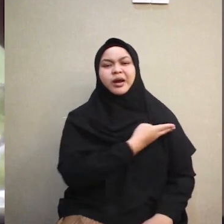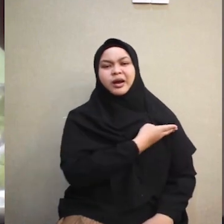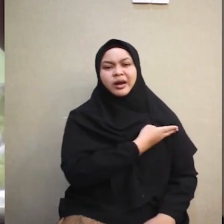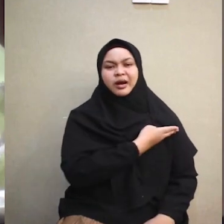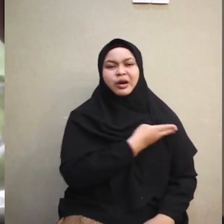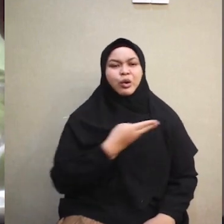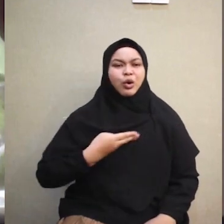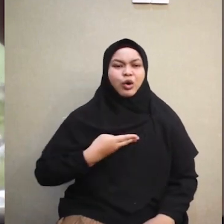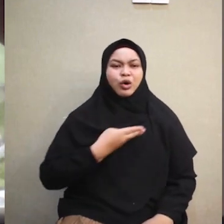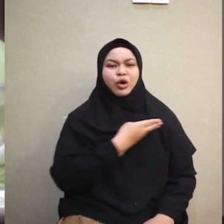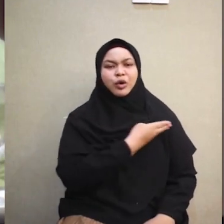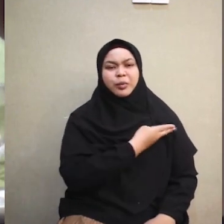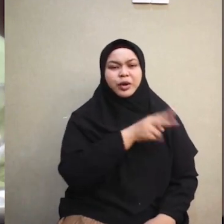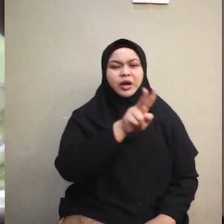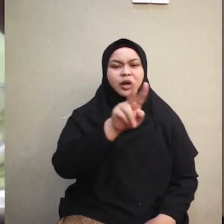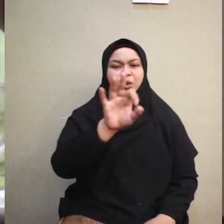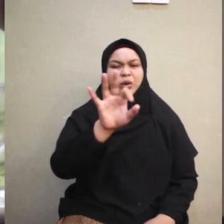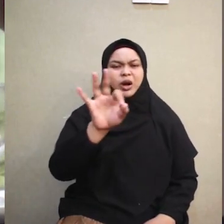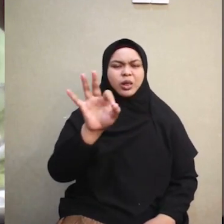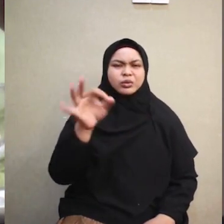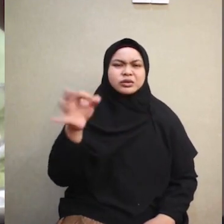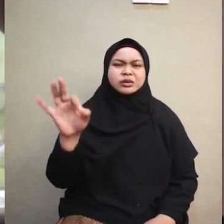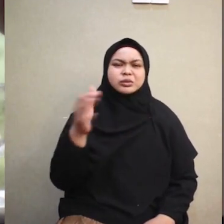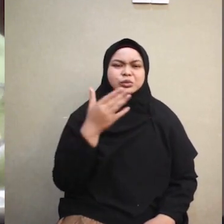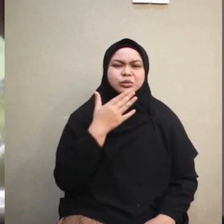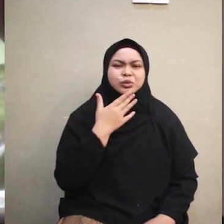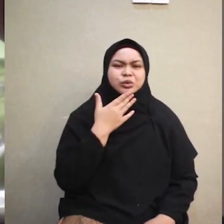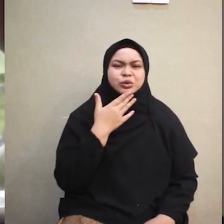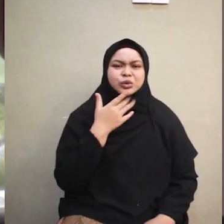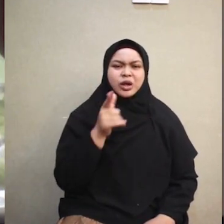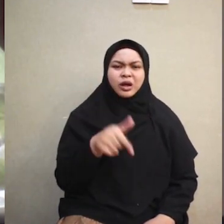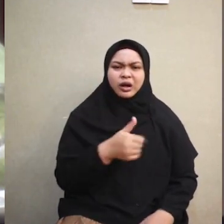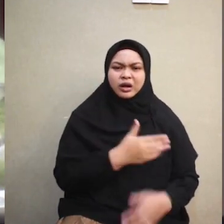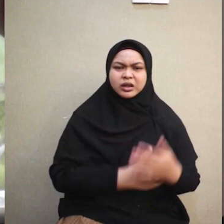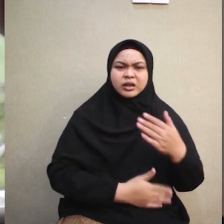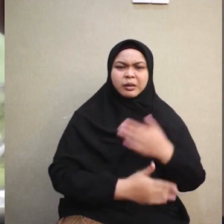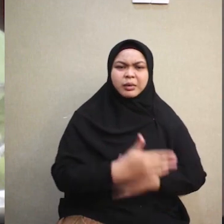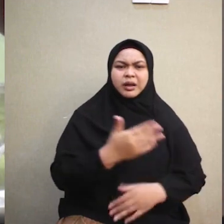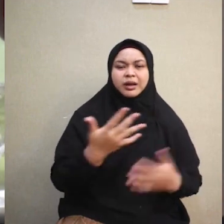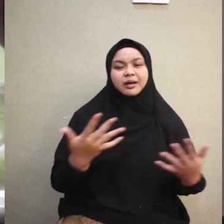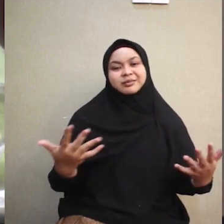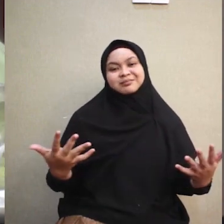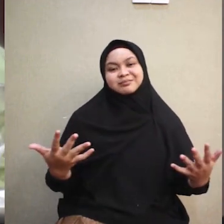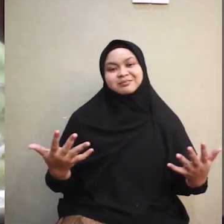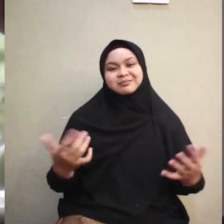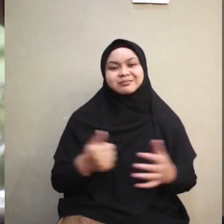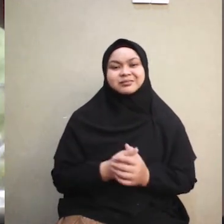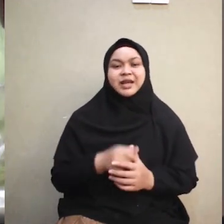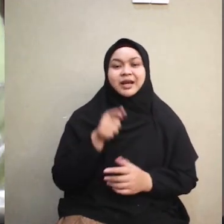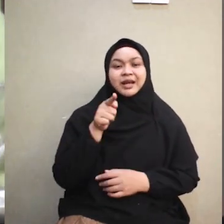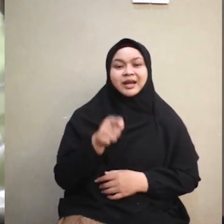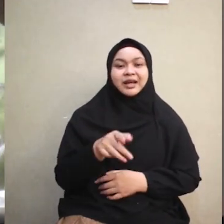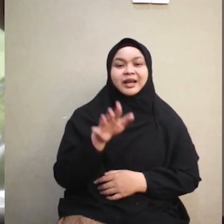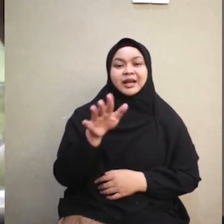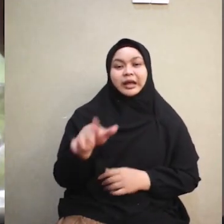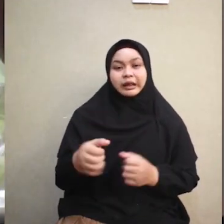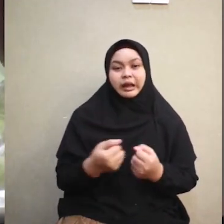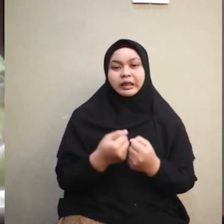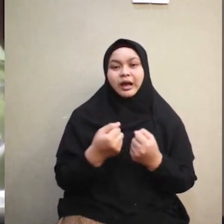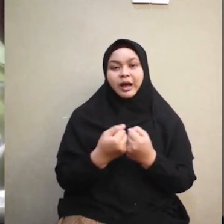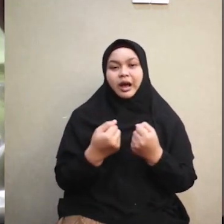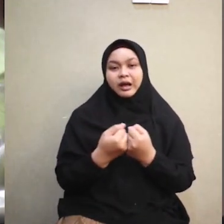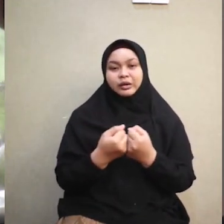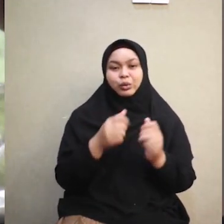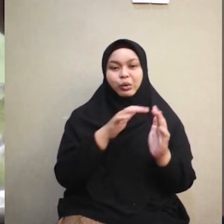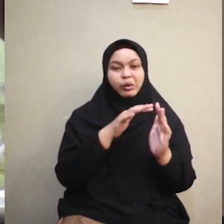hanya 200 ribu kalau nggak salah untuk disabilitas nah ini tantangan tersendiri kajiannya panjang